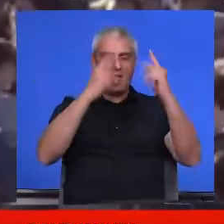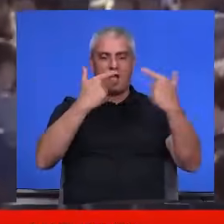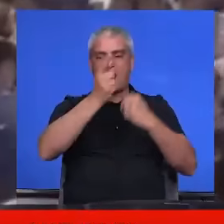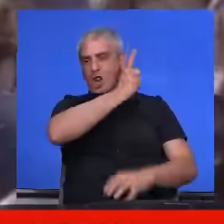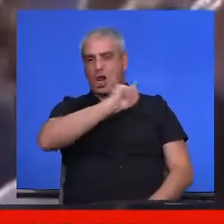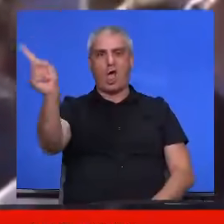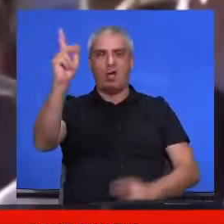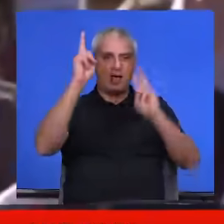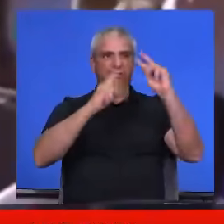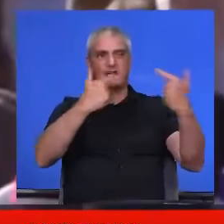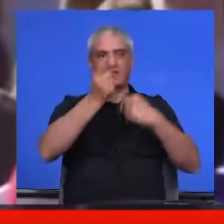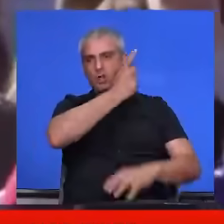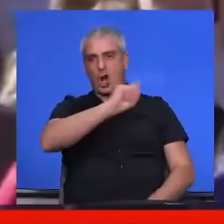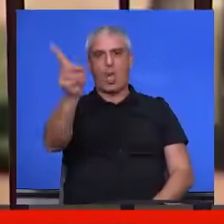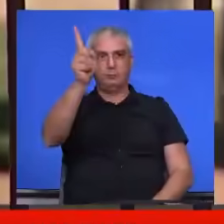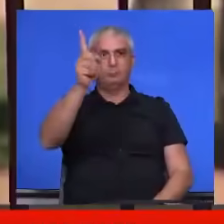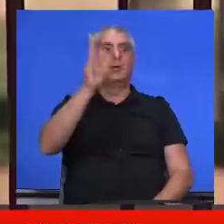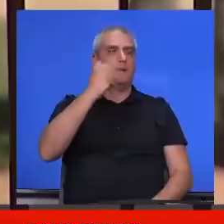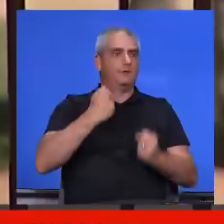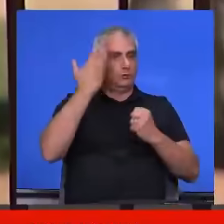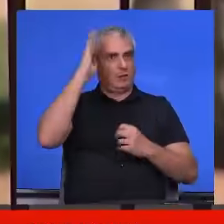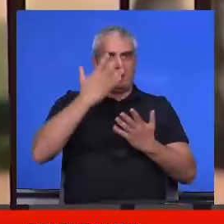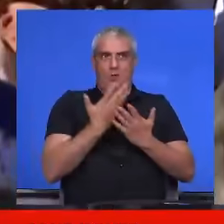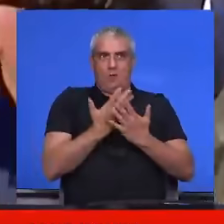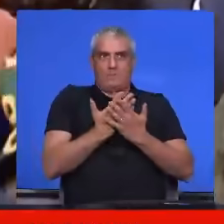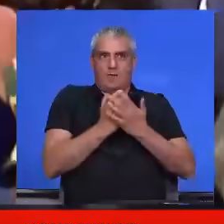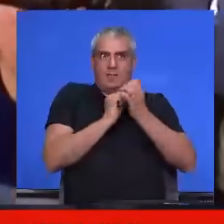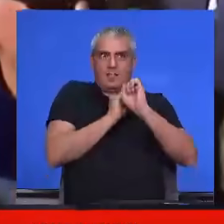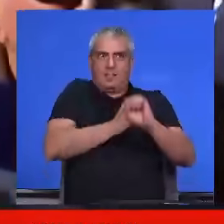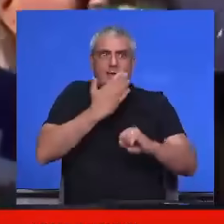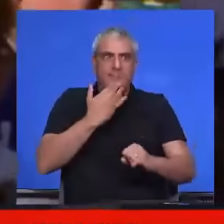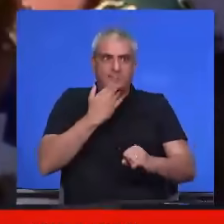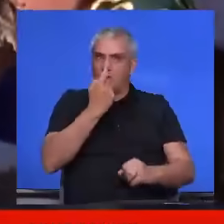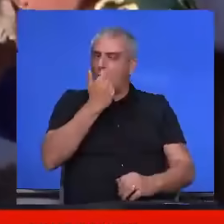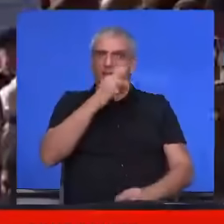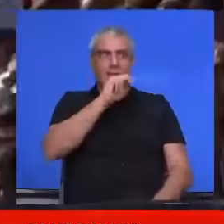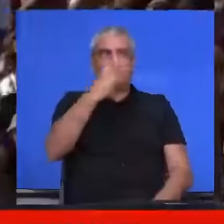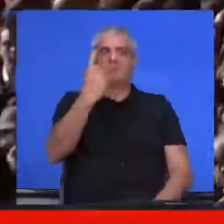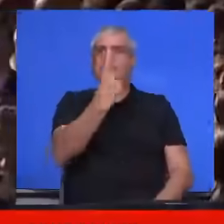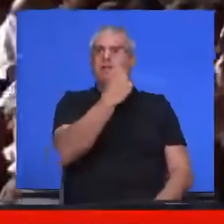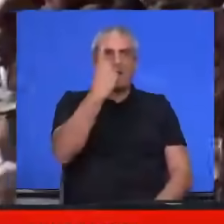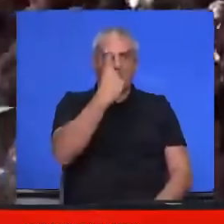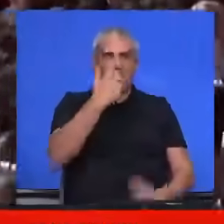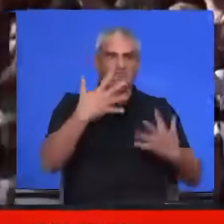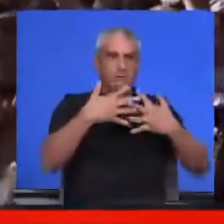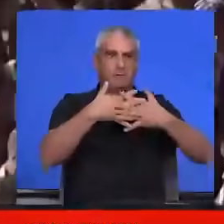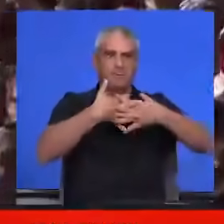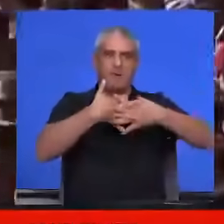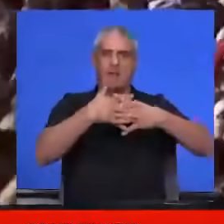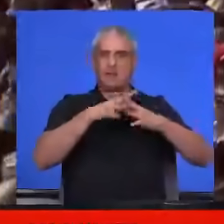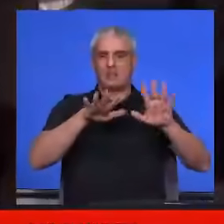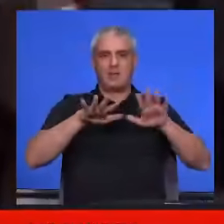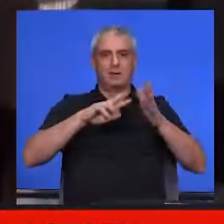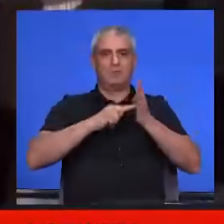היה קשה גם להתעלם מהעובדה שהתמיכה בישראל היא כנראה הנושא היחיד שמאחד היום את המערכת הפוליטית